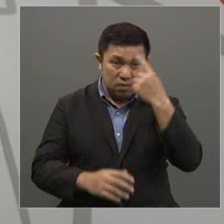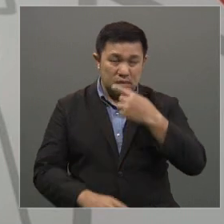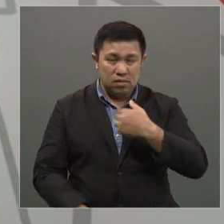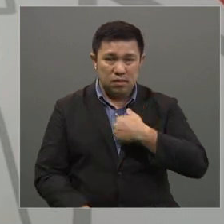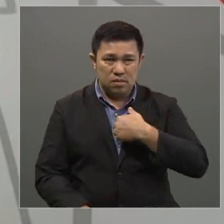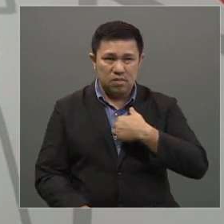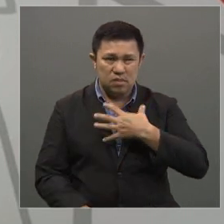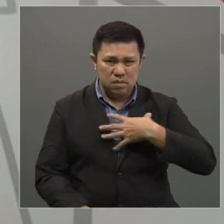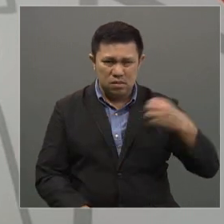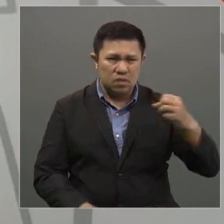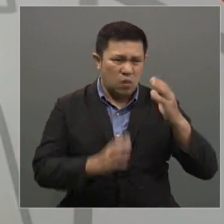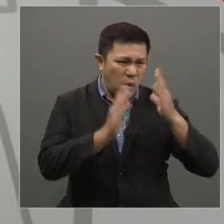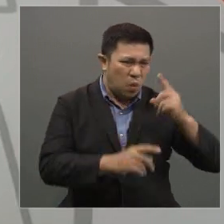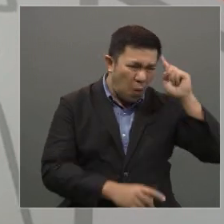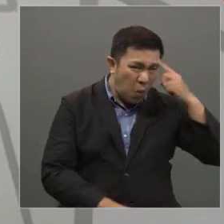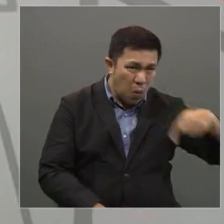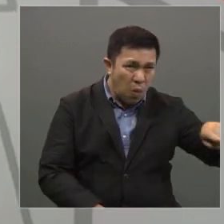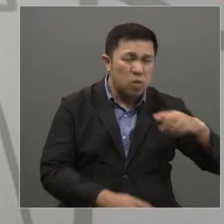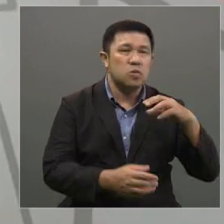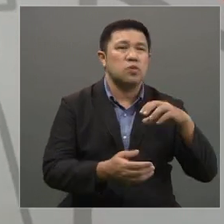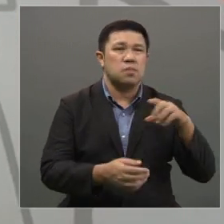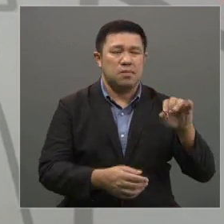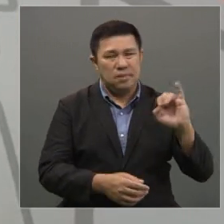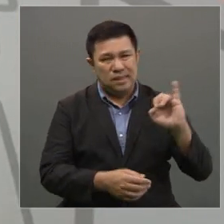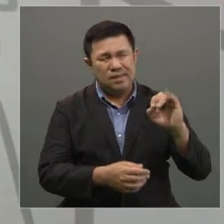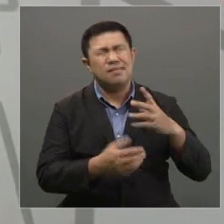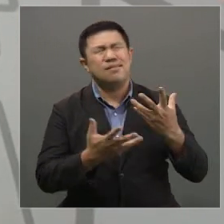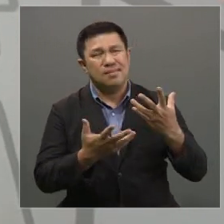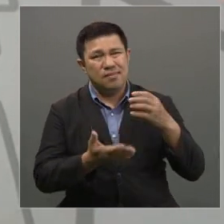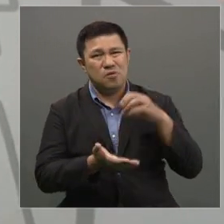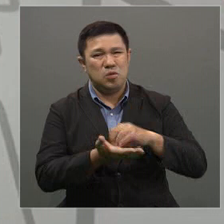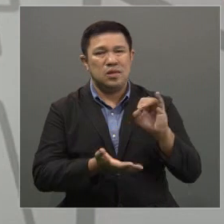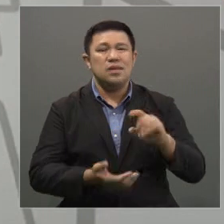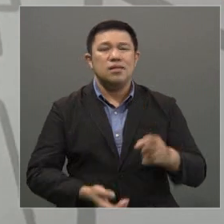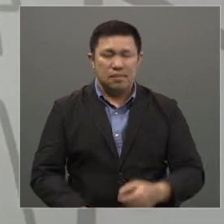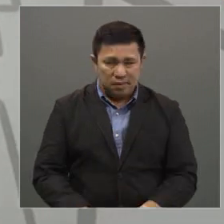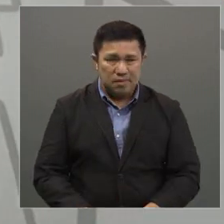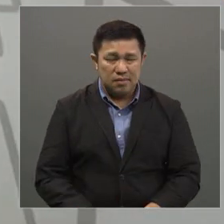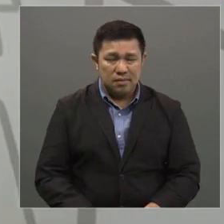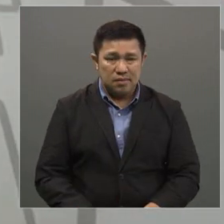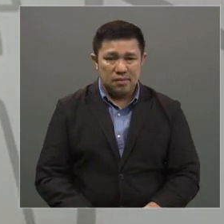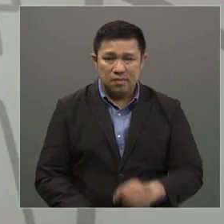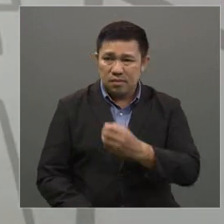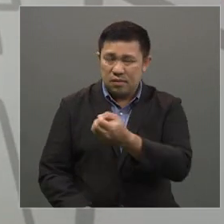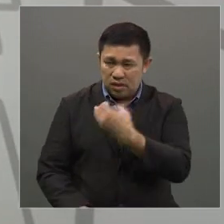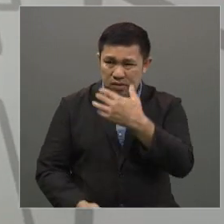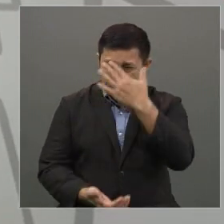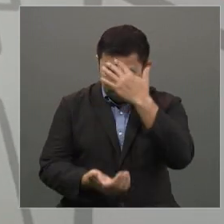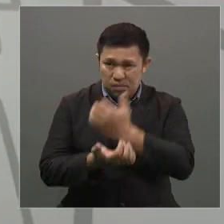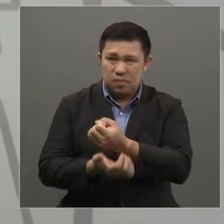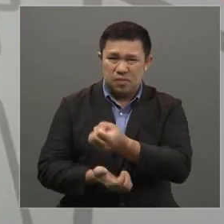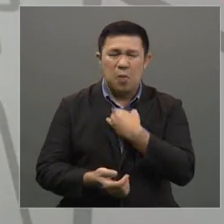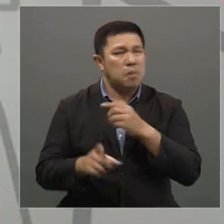ม่รู้เรื่องอ่ะมันจะซวยไปด้วยค่ะแล้วก็คือจะบอกว่าเดี๋ยวนี้เหมือนท่านรองก็บอกมาเดี๋ยว